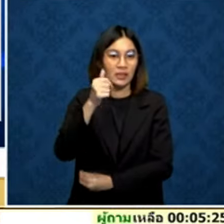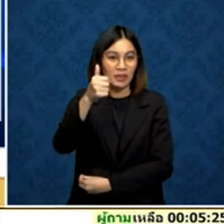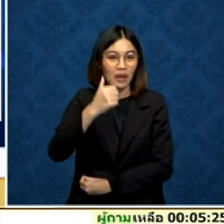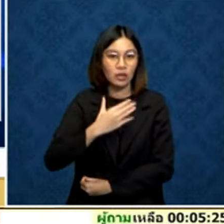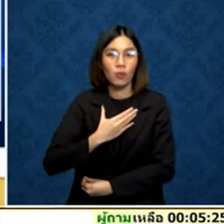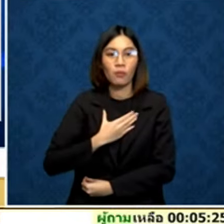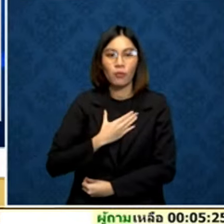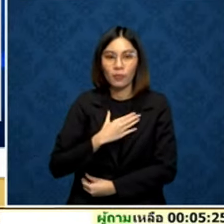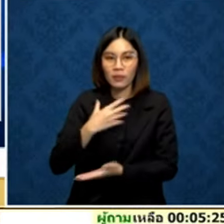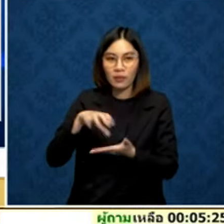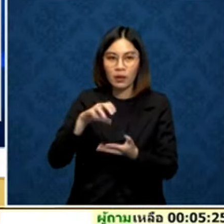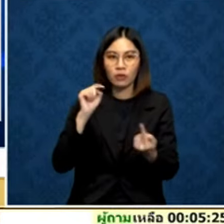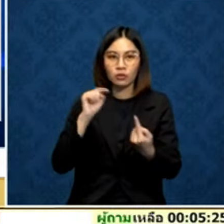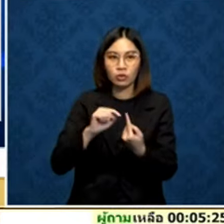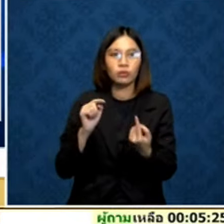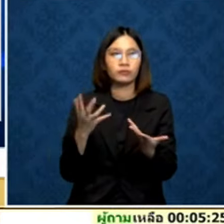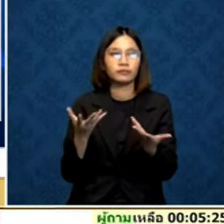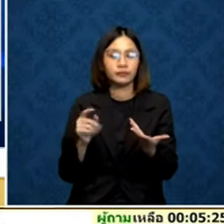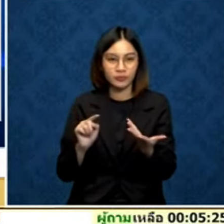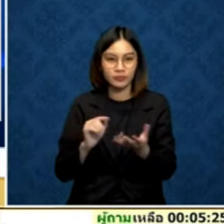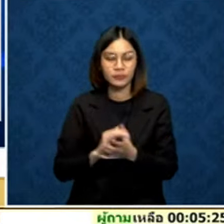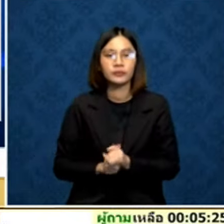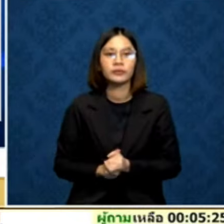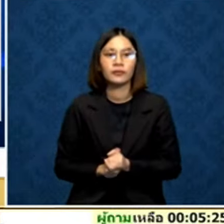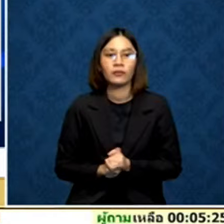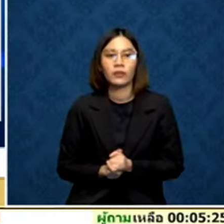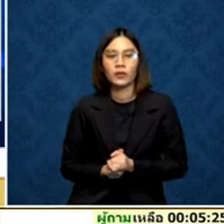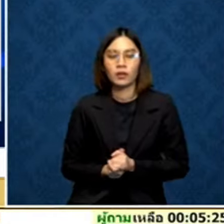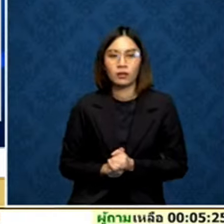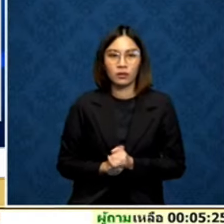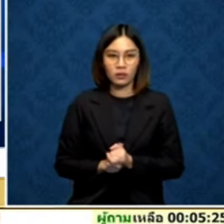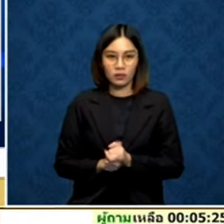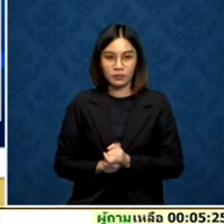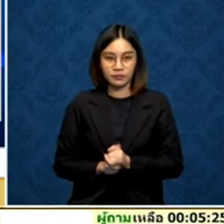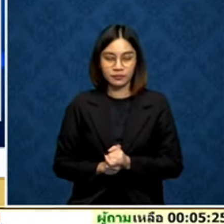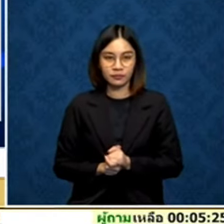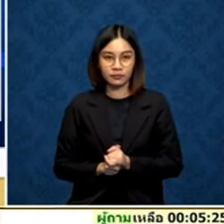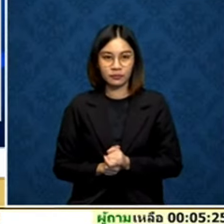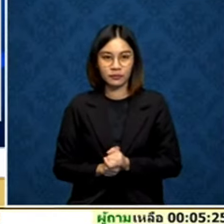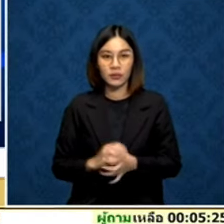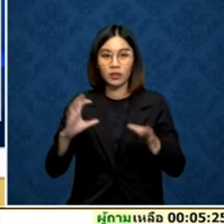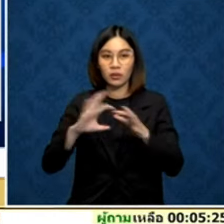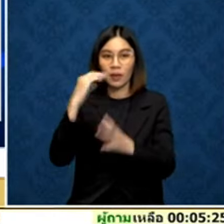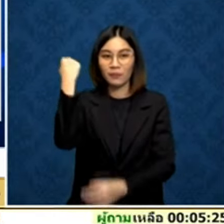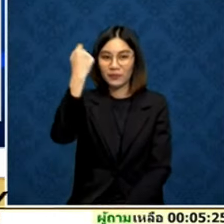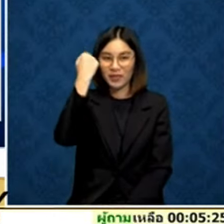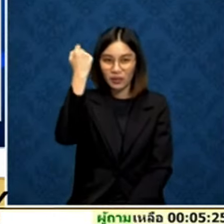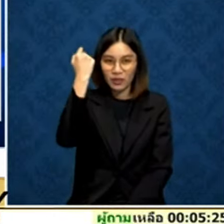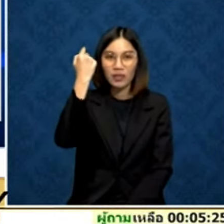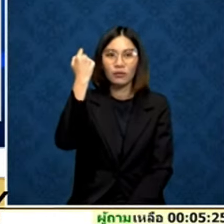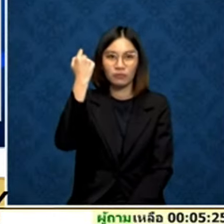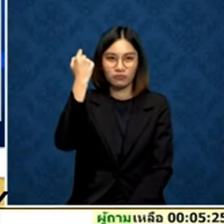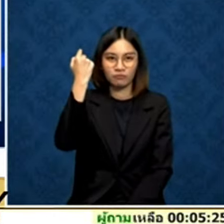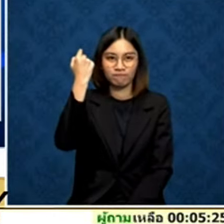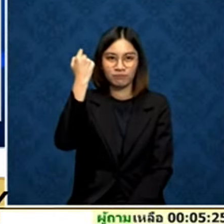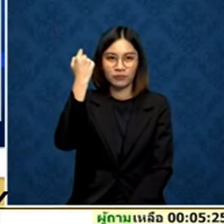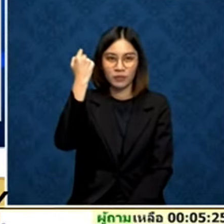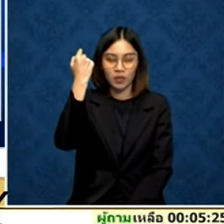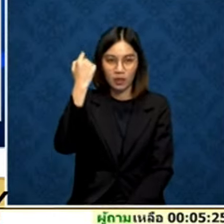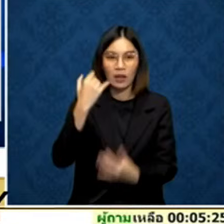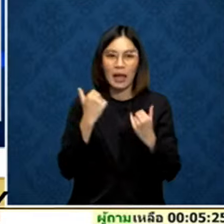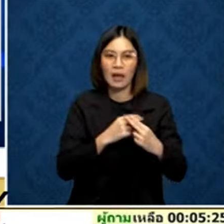อพูดถึงนะก็คือเรื่องของการบริโภคซึ่งจริงๆแล้วเนี่ยก็อย่างที่บอกว่าเรื่องของการท่องเที่ยวเนี่ยเป็นเรื่องที่แบกเศรษฐกิจอยู่ปั